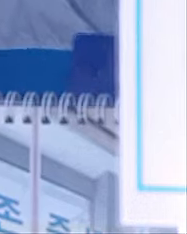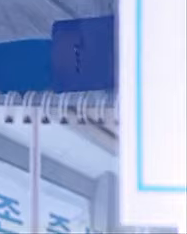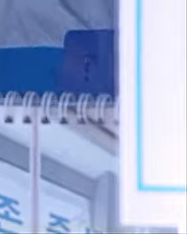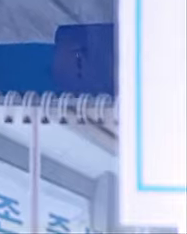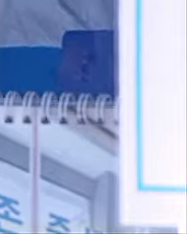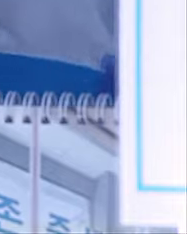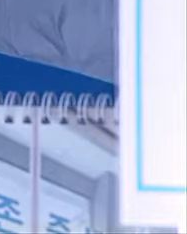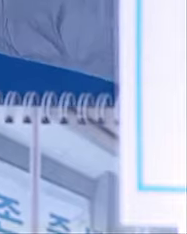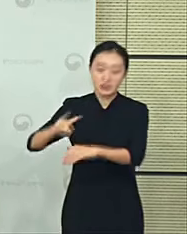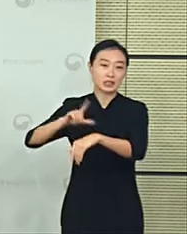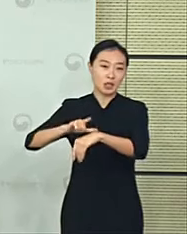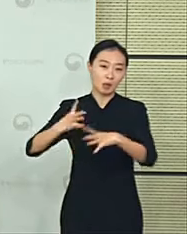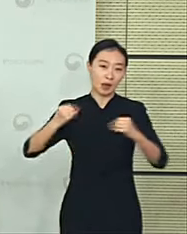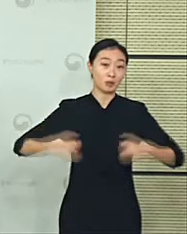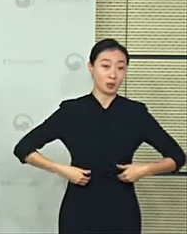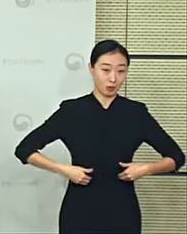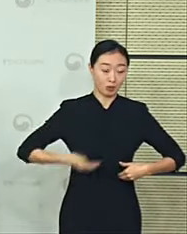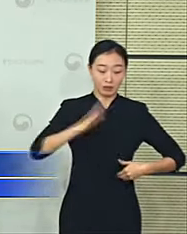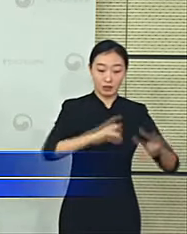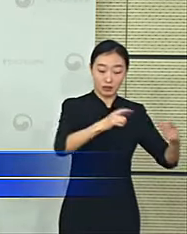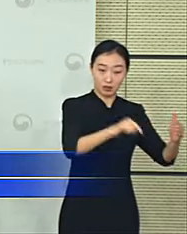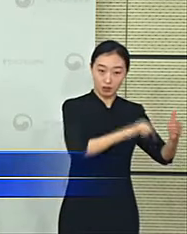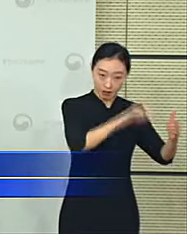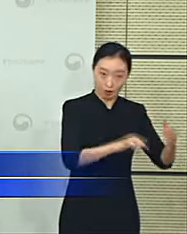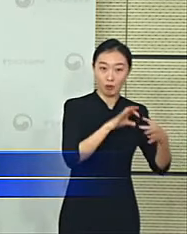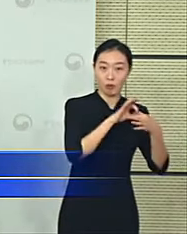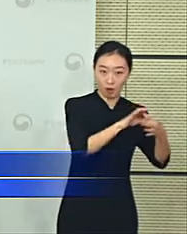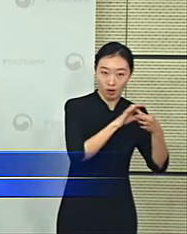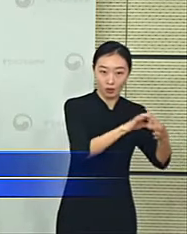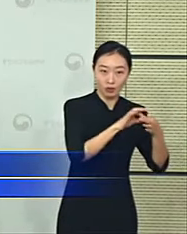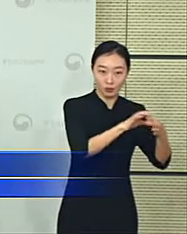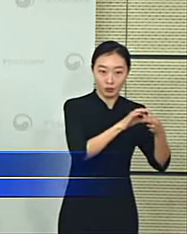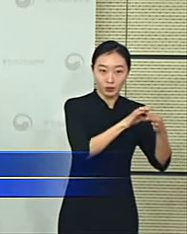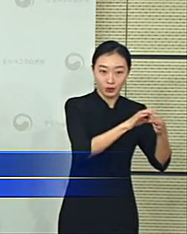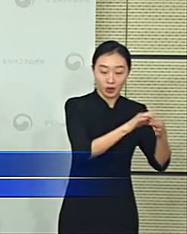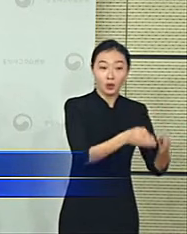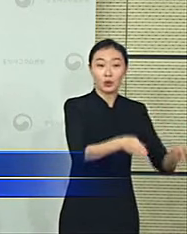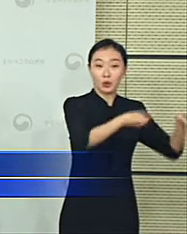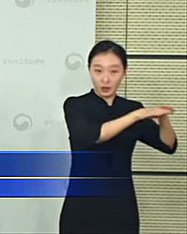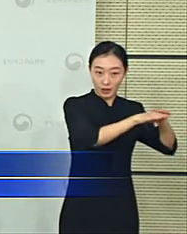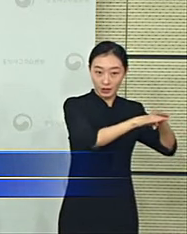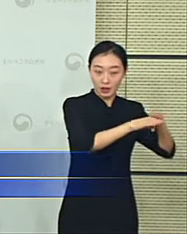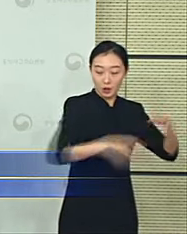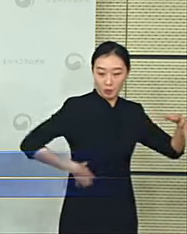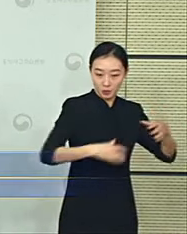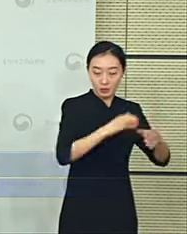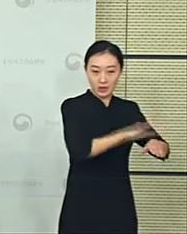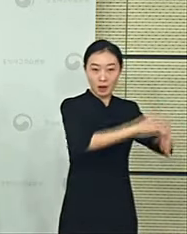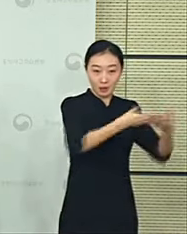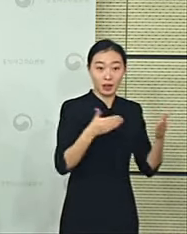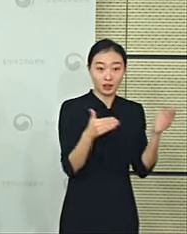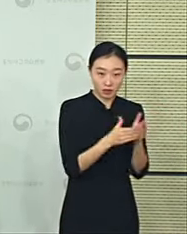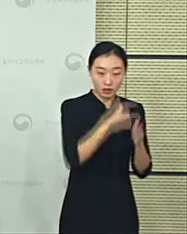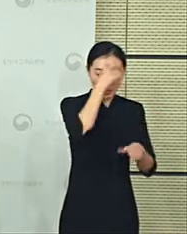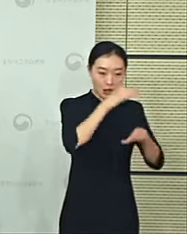заболевших чем не сотрудничаю с религиозной общины региона мы выявим всех прихожан а также тех